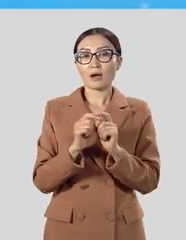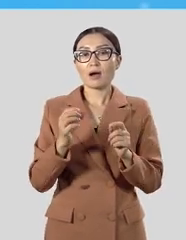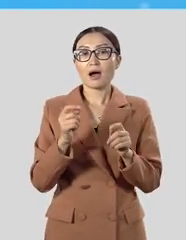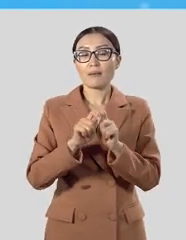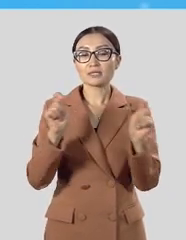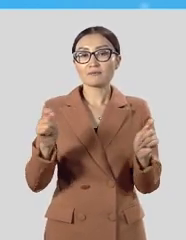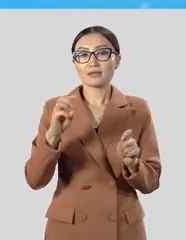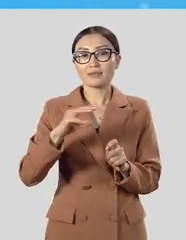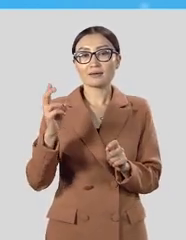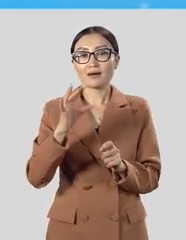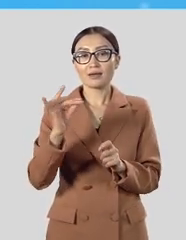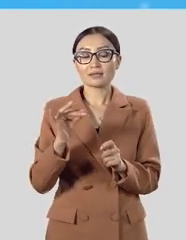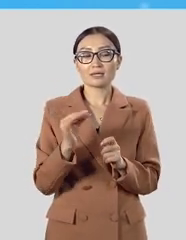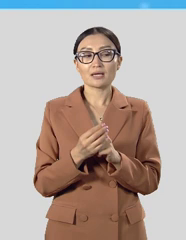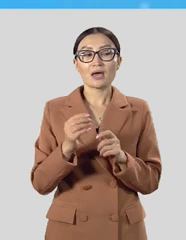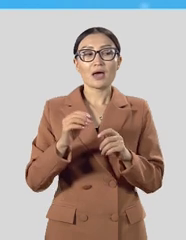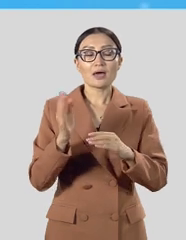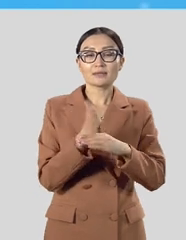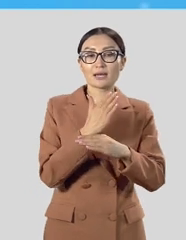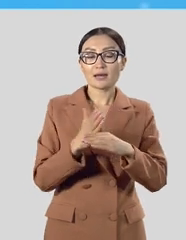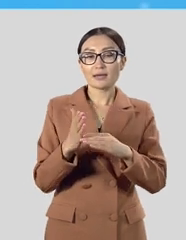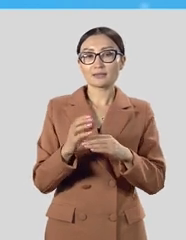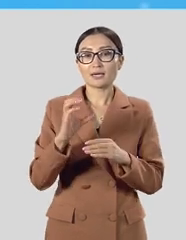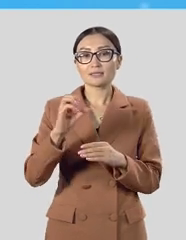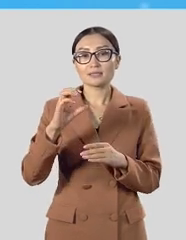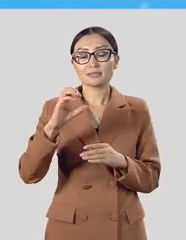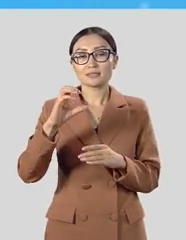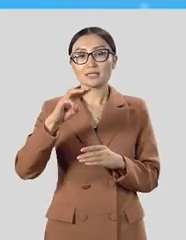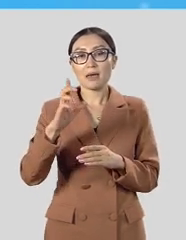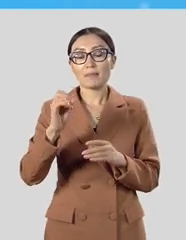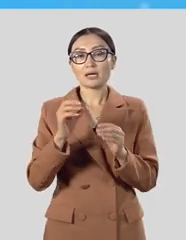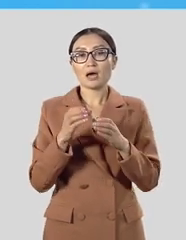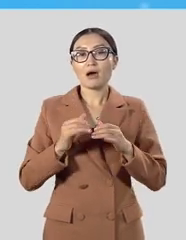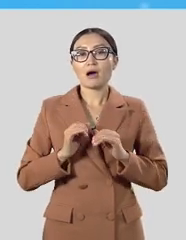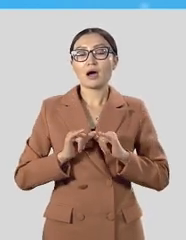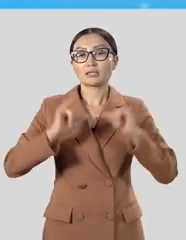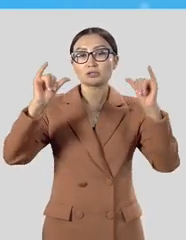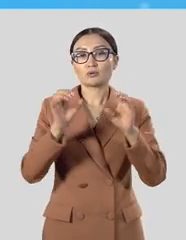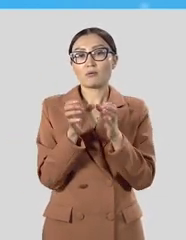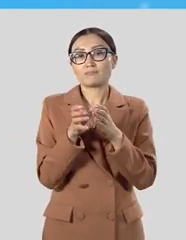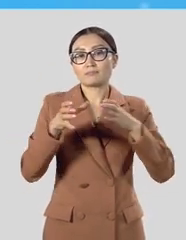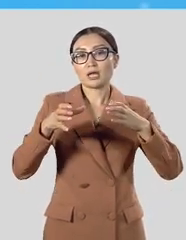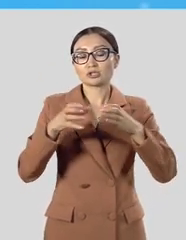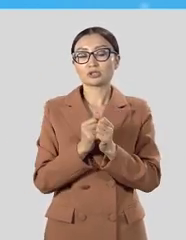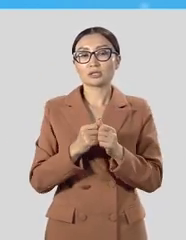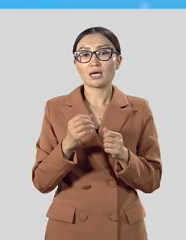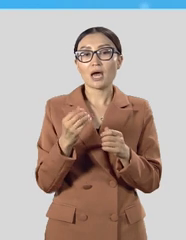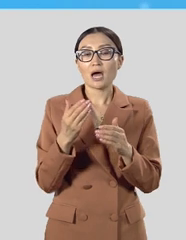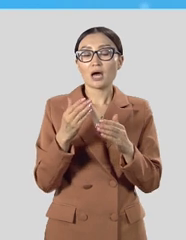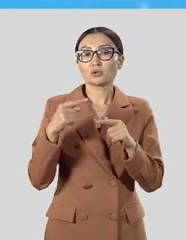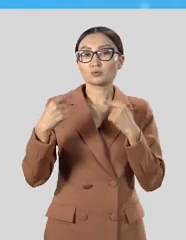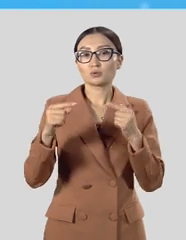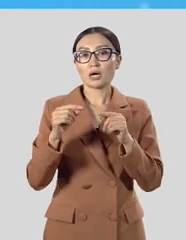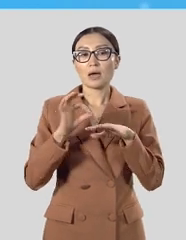образовательной ткани, за счет деления которых стебель растет в толщину. К центру от луба в стебле расположена